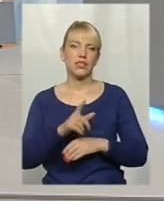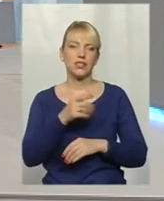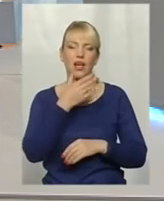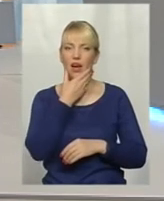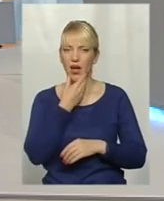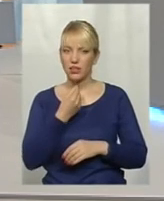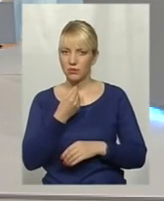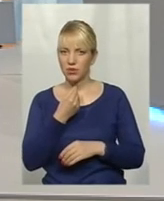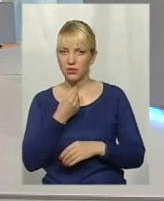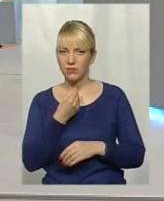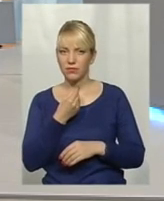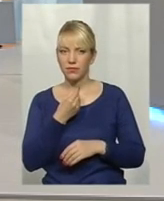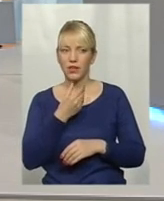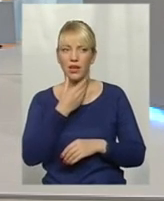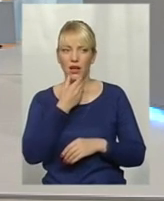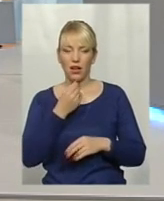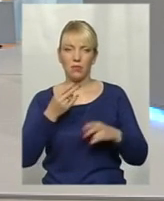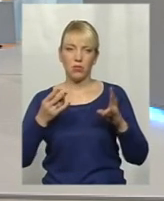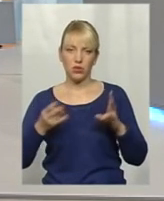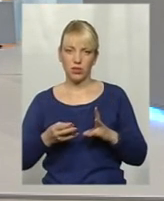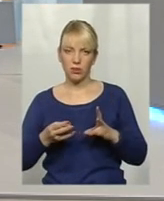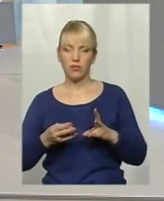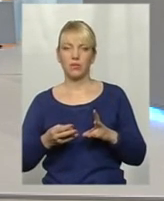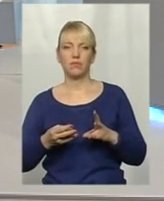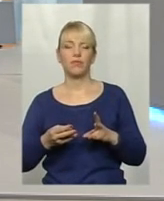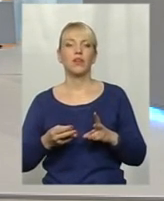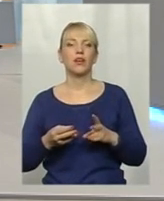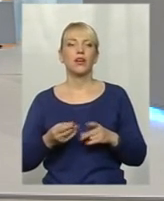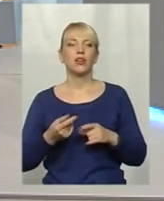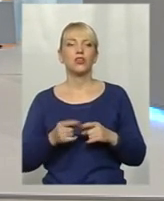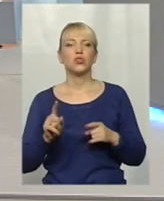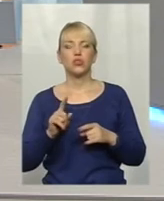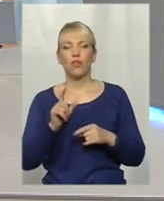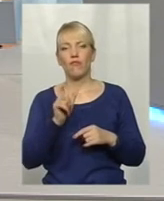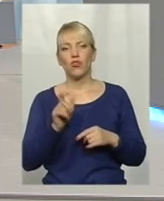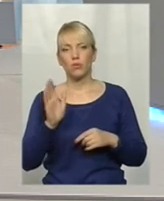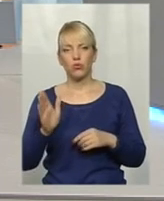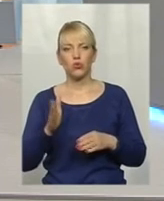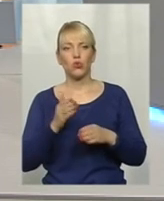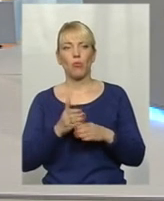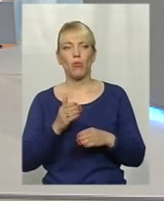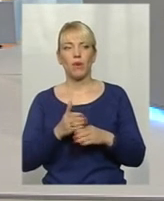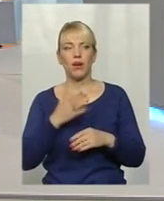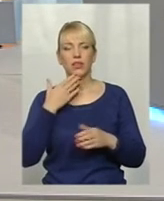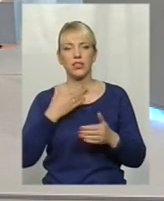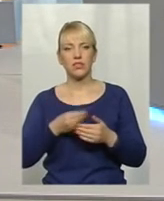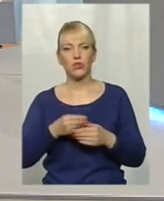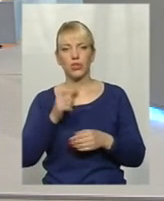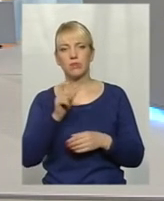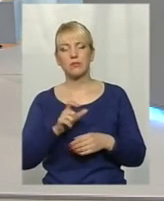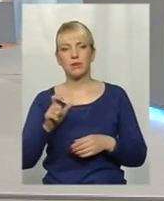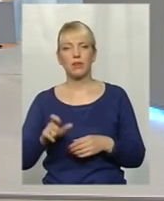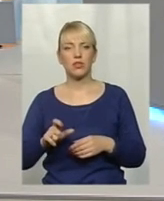гарними, з таким потрібним посилом, що вони будуть допомагати своїм